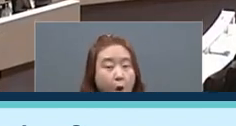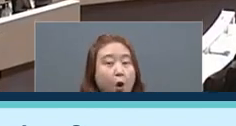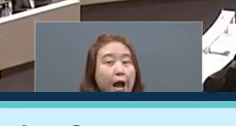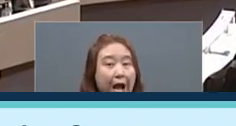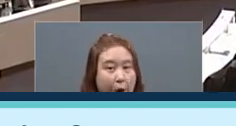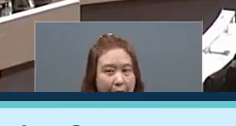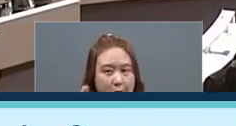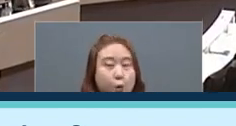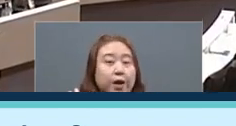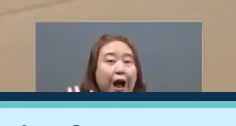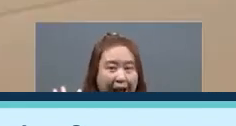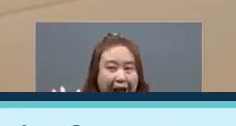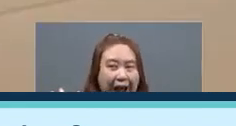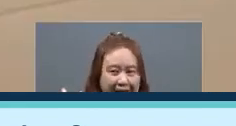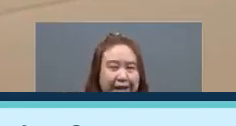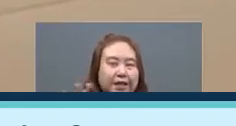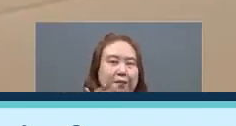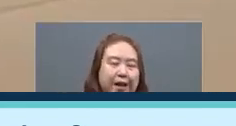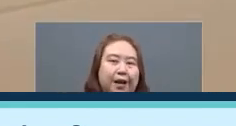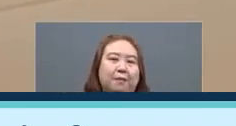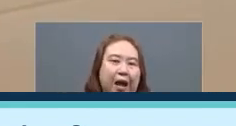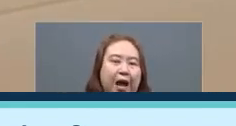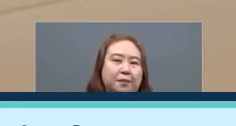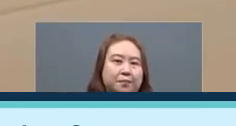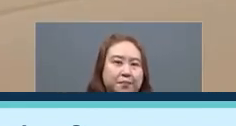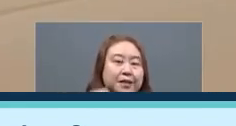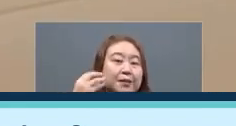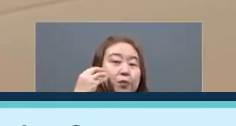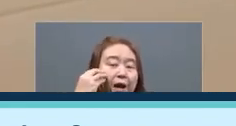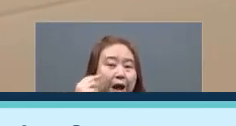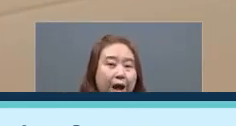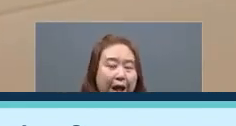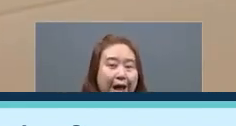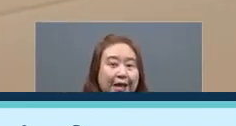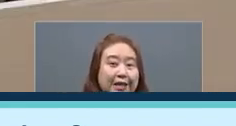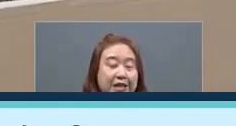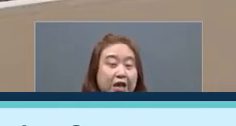การแล้วในฮ่องกงจีนญี่ปุ่นและเกาหลีใต้วาสนาตระเกตรายงาน